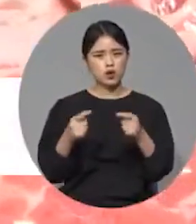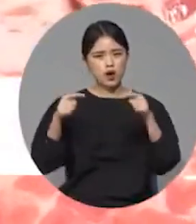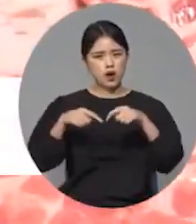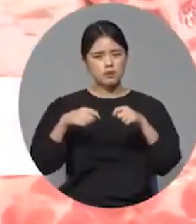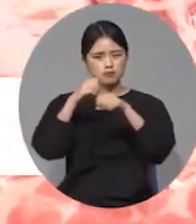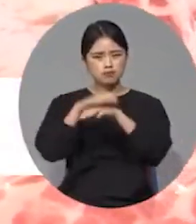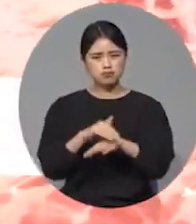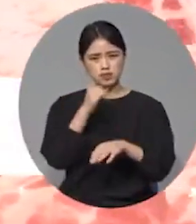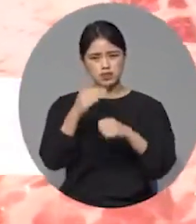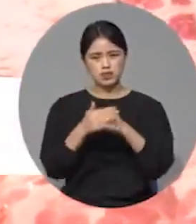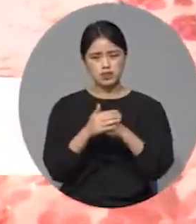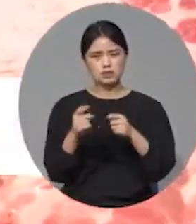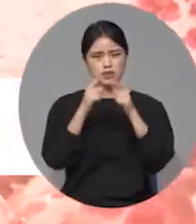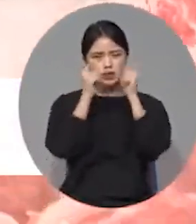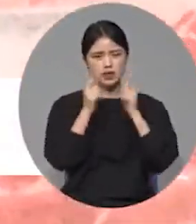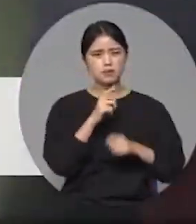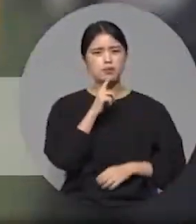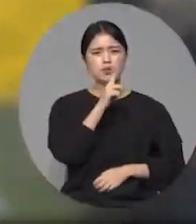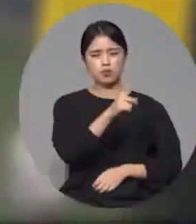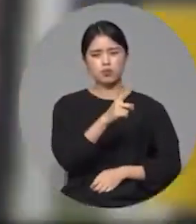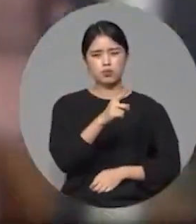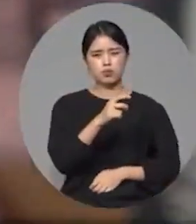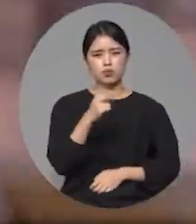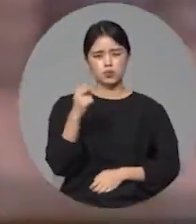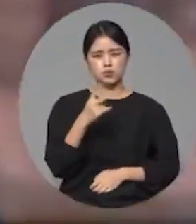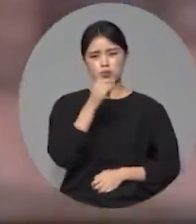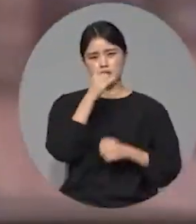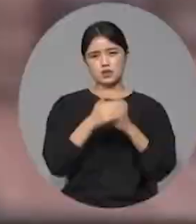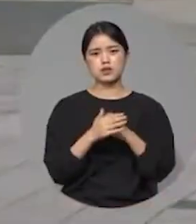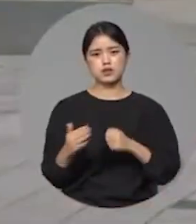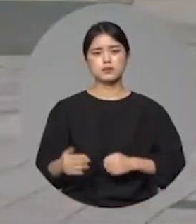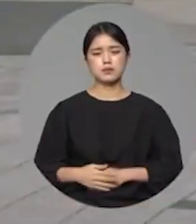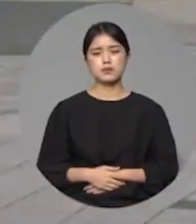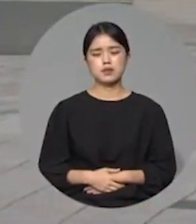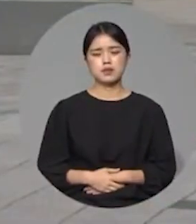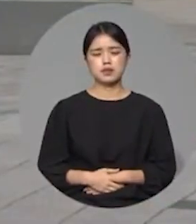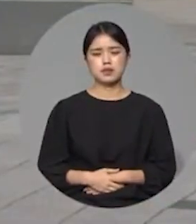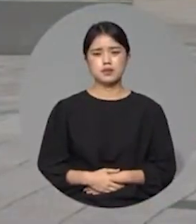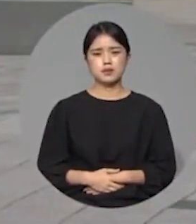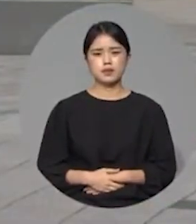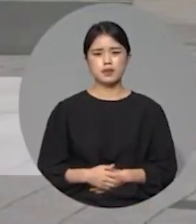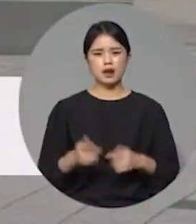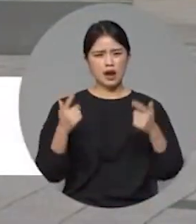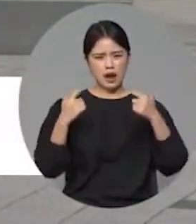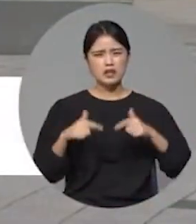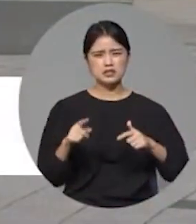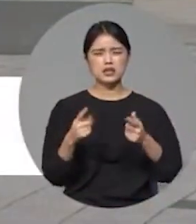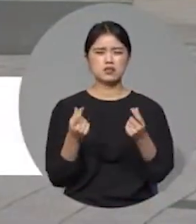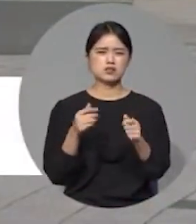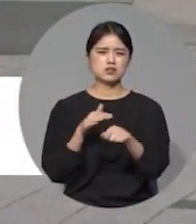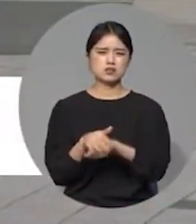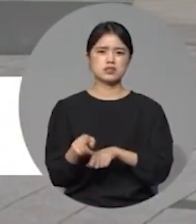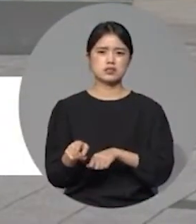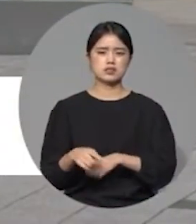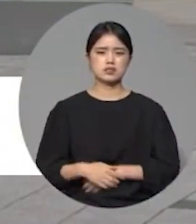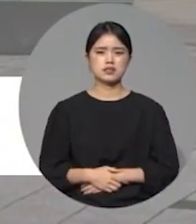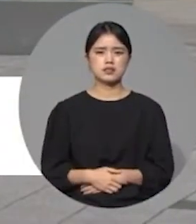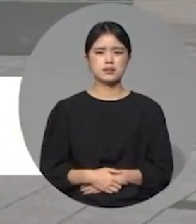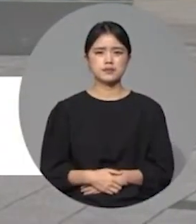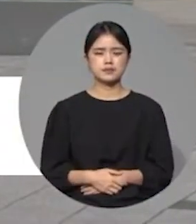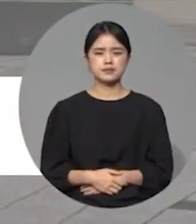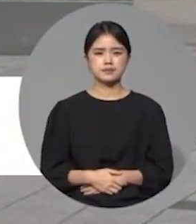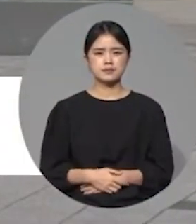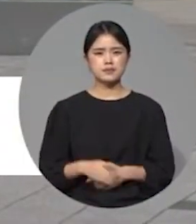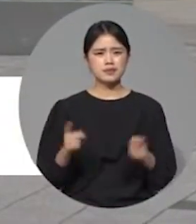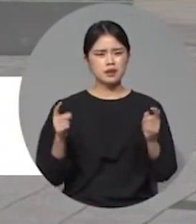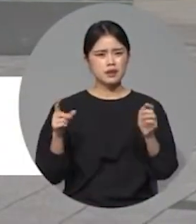결렬되며 민사소송이란 가시밭길을 앞뒀기 때문입니다. 항상 얘기했거든요. 항상 저희 어떻게 보면